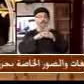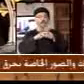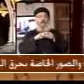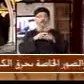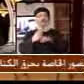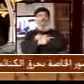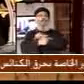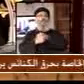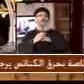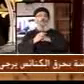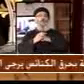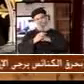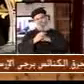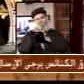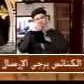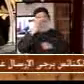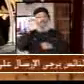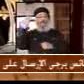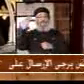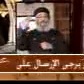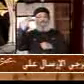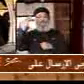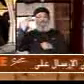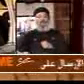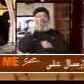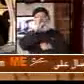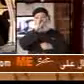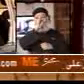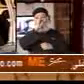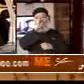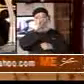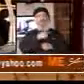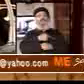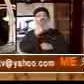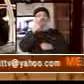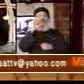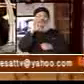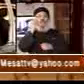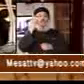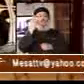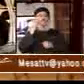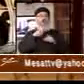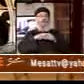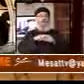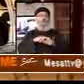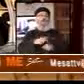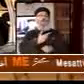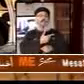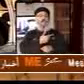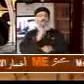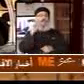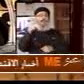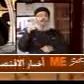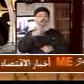فاتوا خدنا يوم الاثنين سنة 13 ويوم الثلاث في سنة 14، وإحنا السنة دي